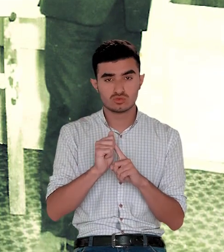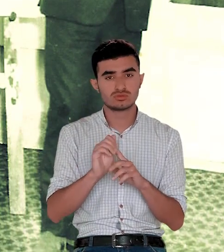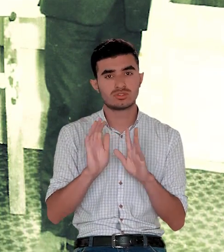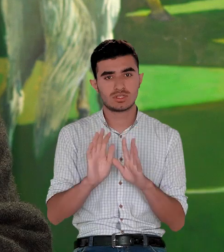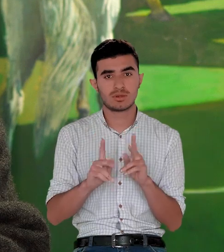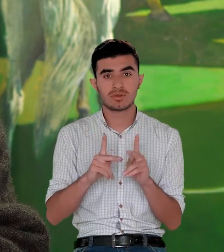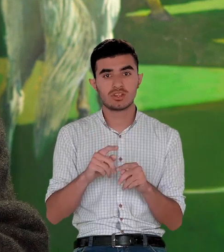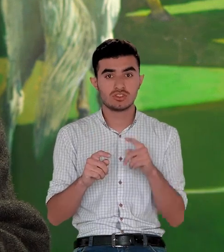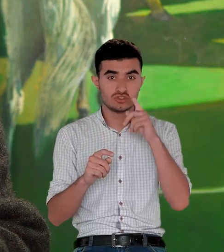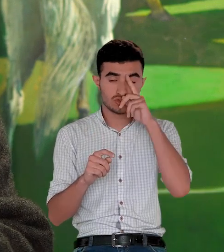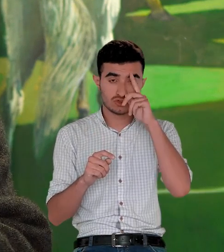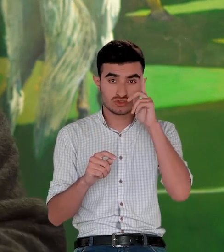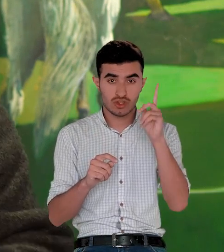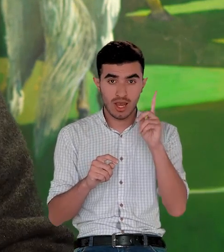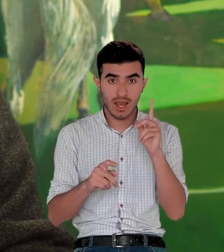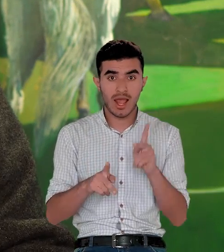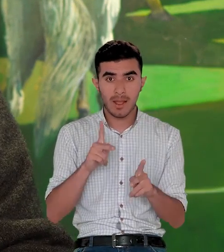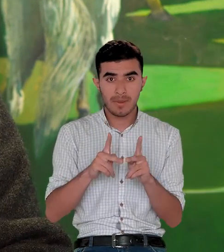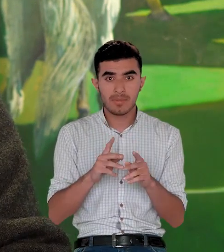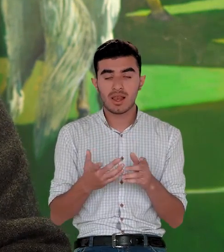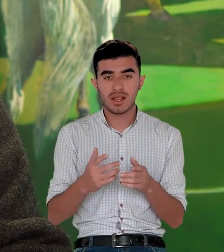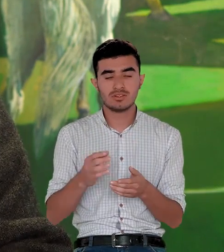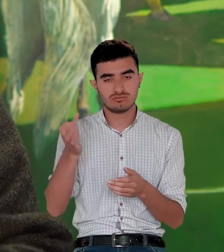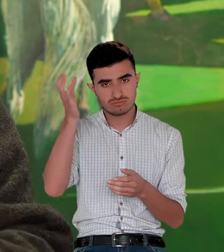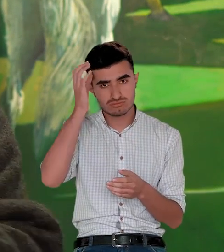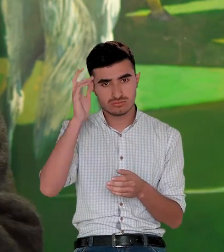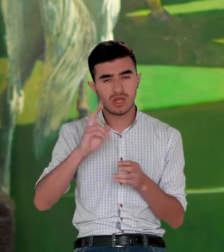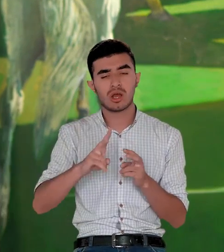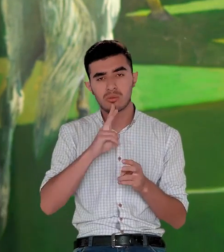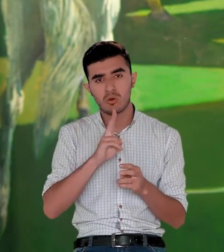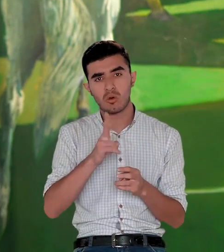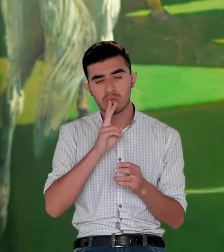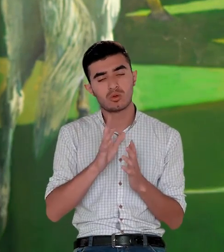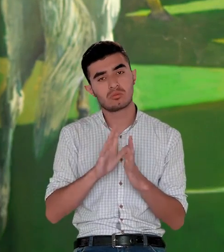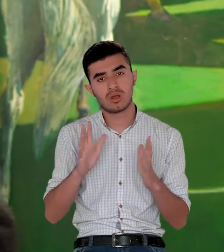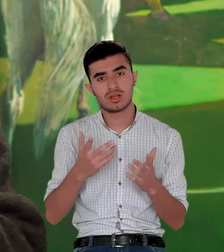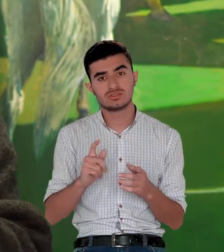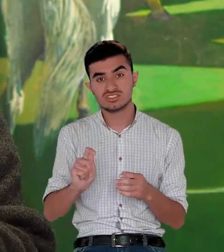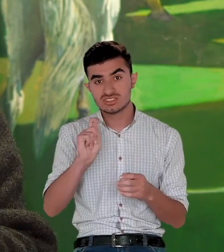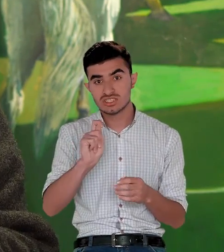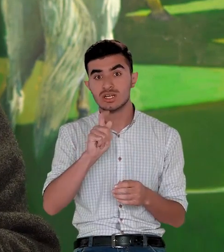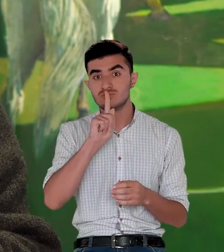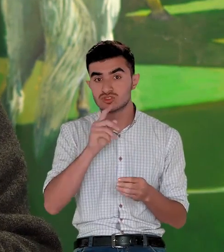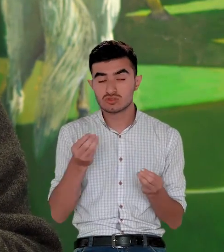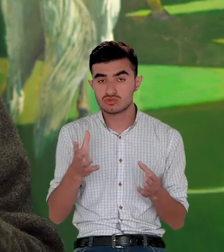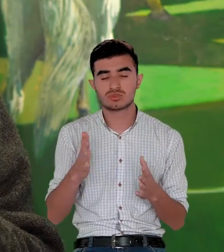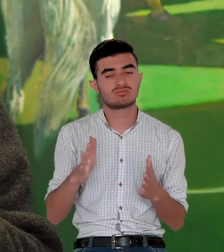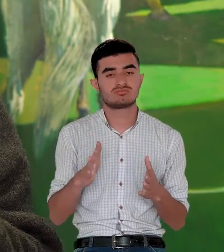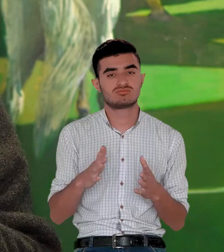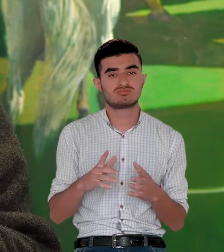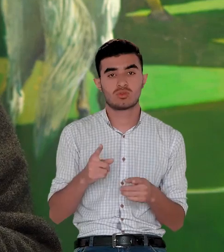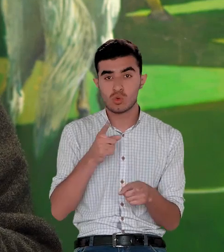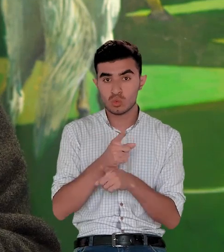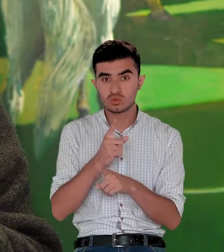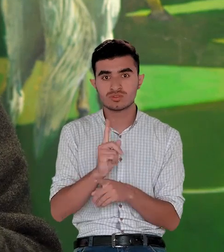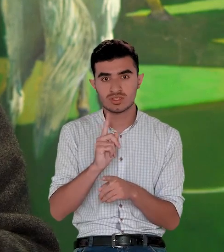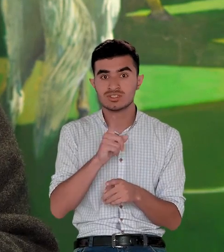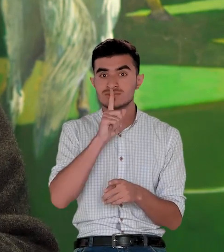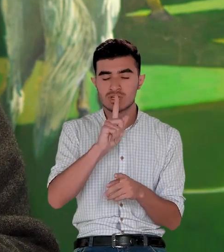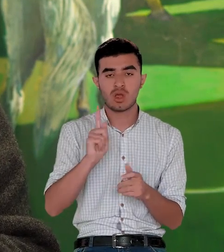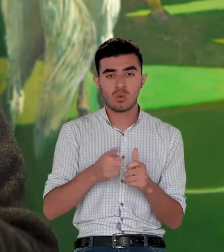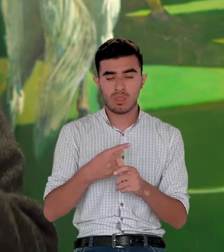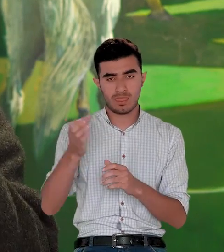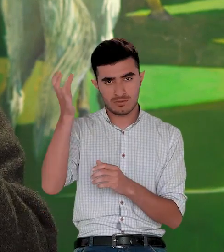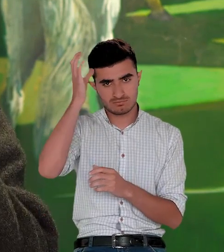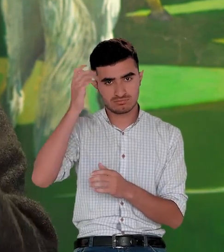اسٹوڈنٹ سے آگے ہوتا ہے, اور اگر وہ نہیں کرتا کام تو وہ پیچھے چلا جاتا ہے. یہ بڑی خطرناک سی چیز ہے. ہاں یہ فیلڈ